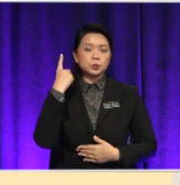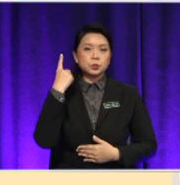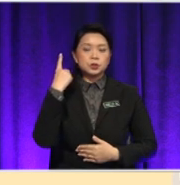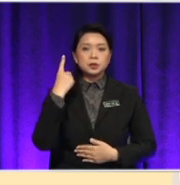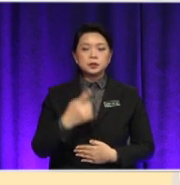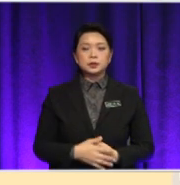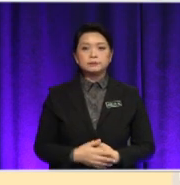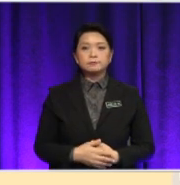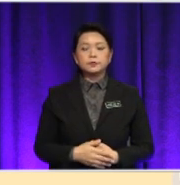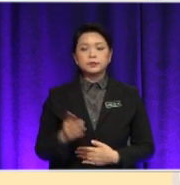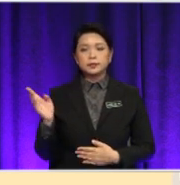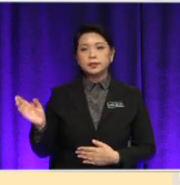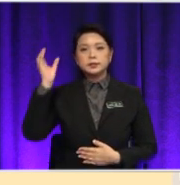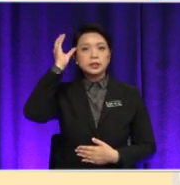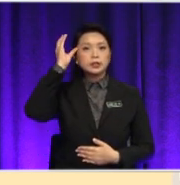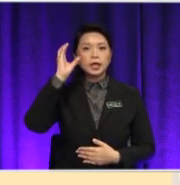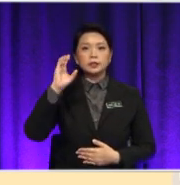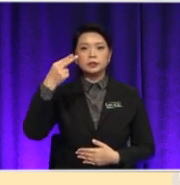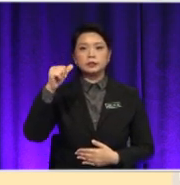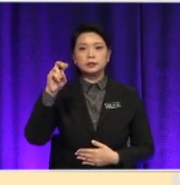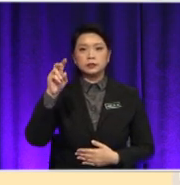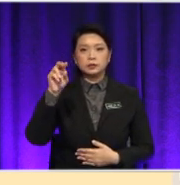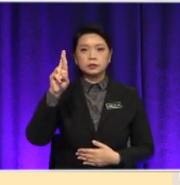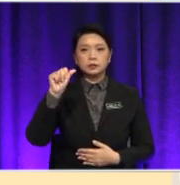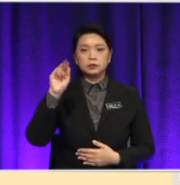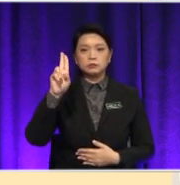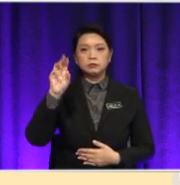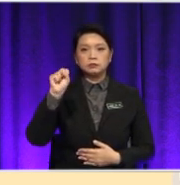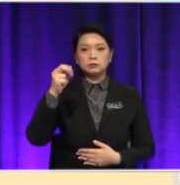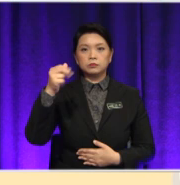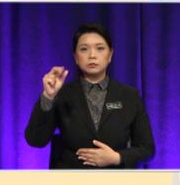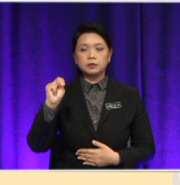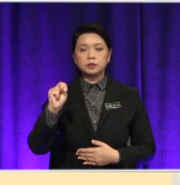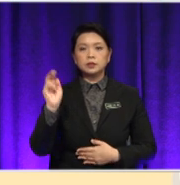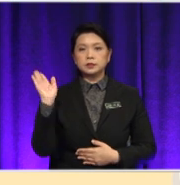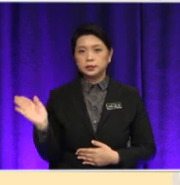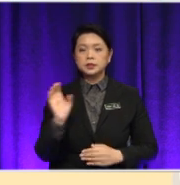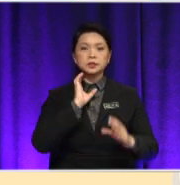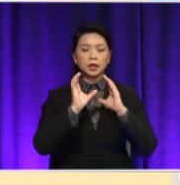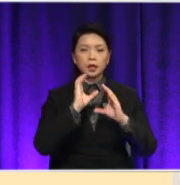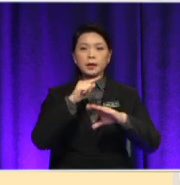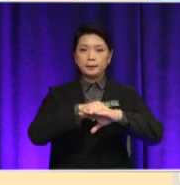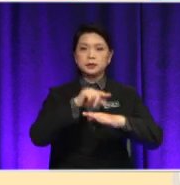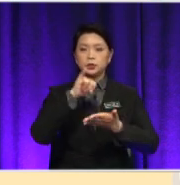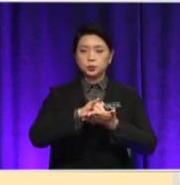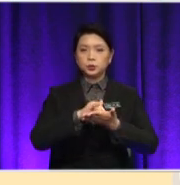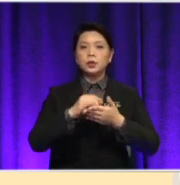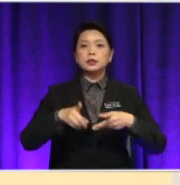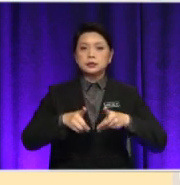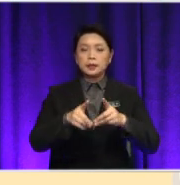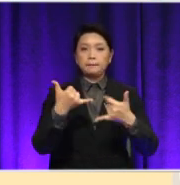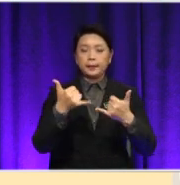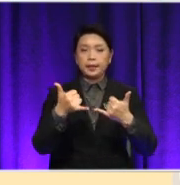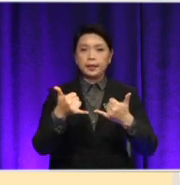Okey. Okey, Chandra Bhushan. Pada masa tu saya tengah bermain badminton bersama rakan-rakan saya di Dewan.